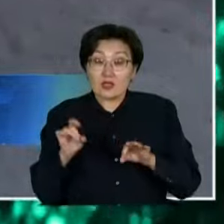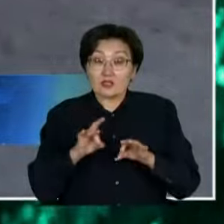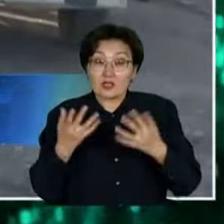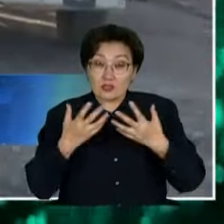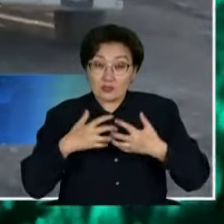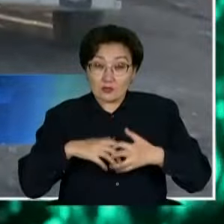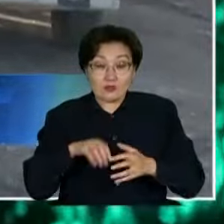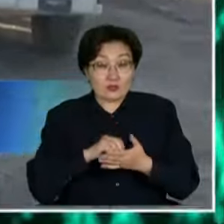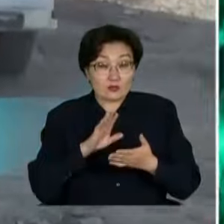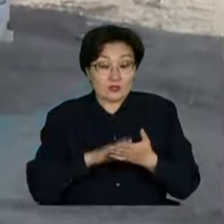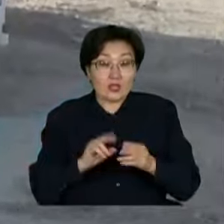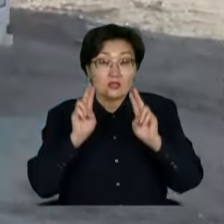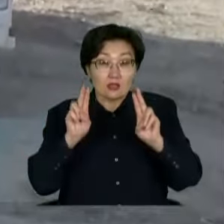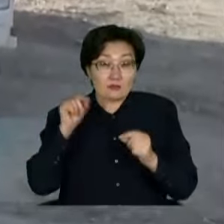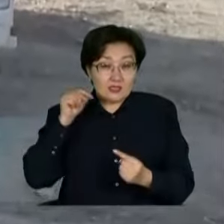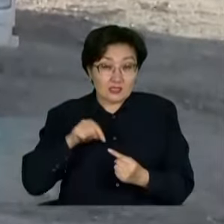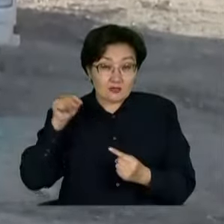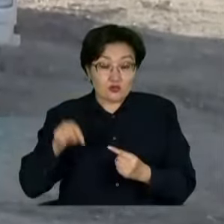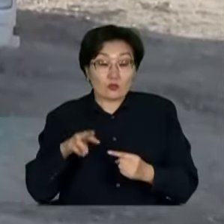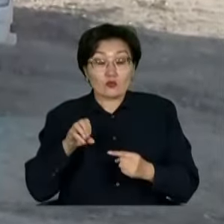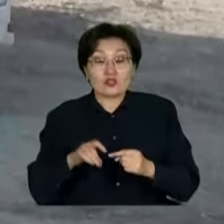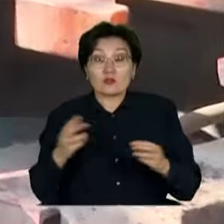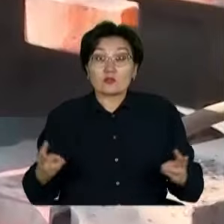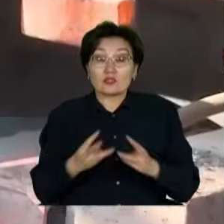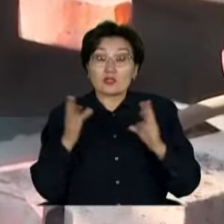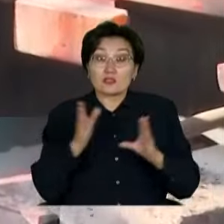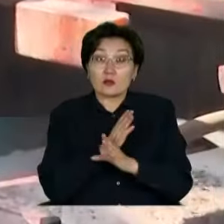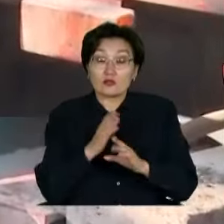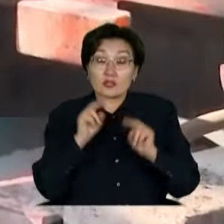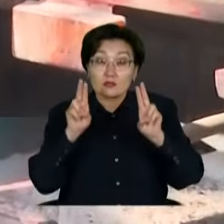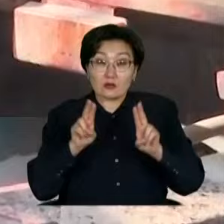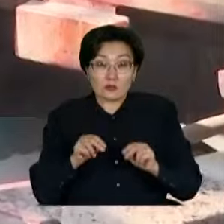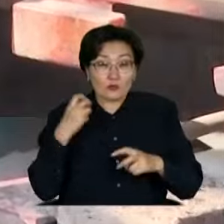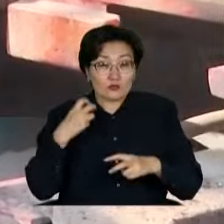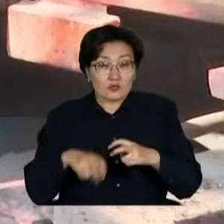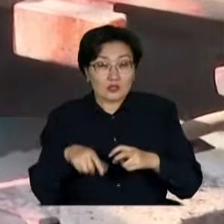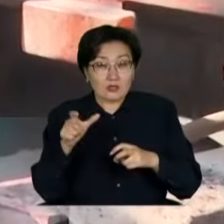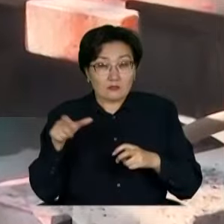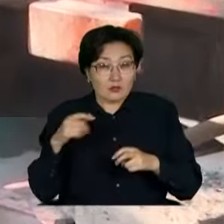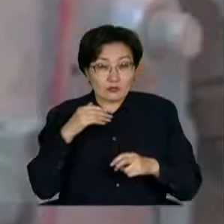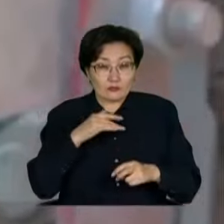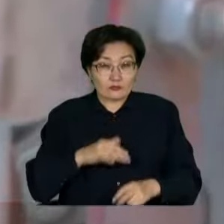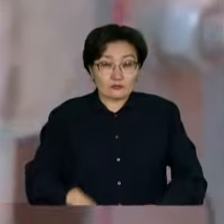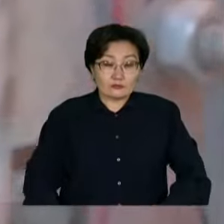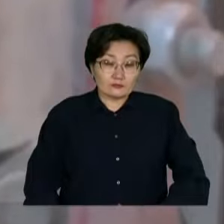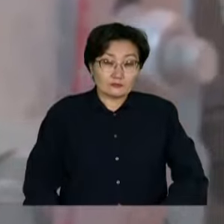алуы талапқа сай емес. Қоқысты өртеп, экологиялық талапты бұзатындар да аз емес.